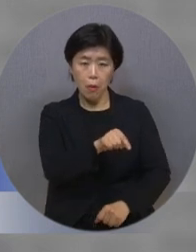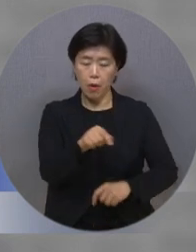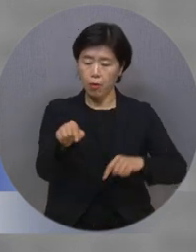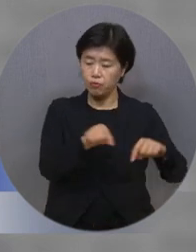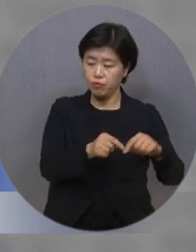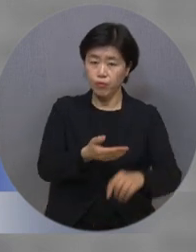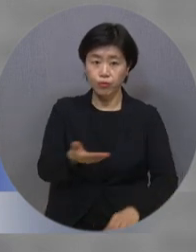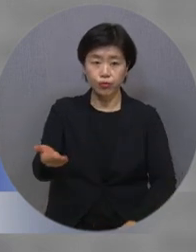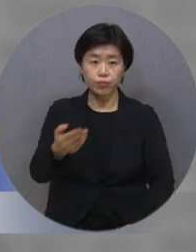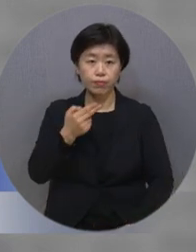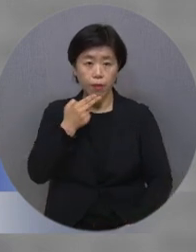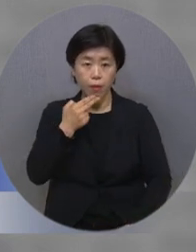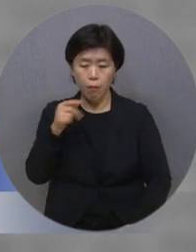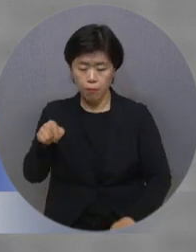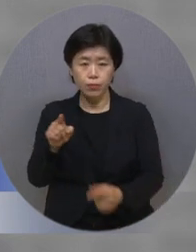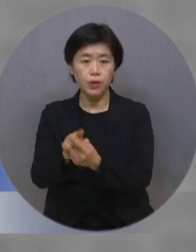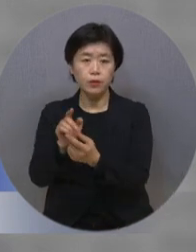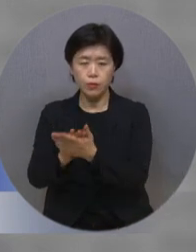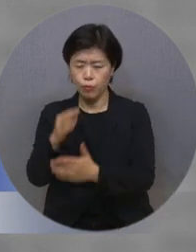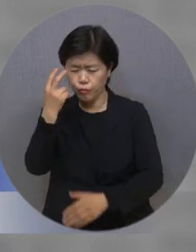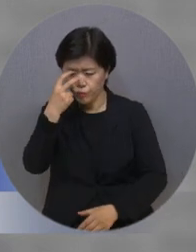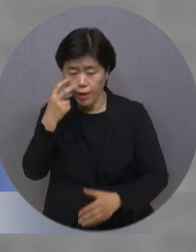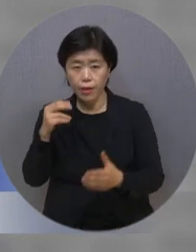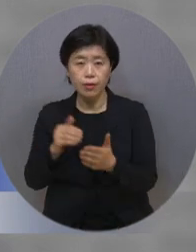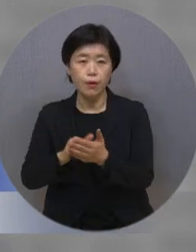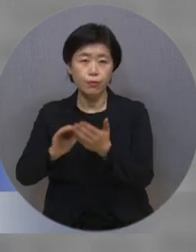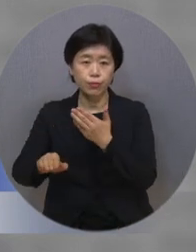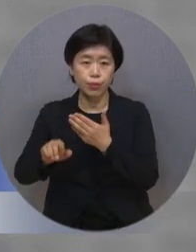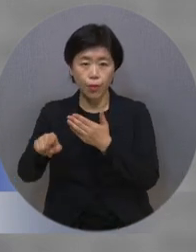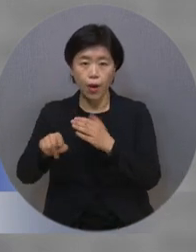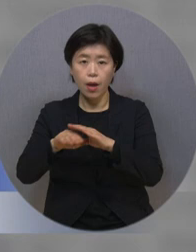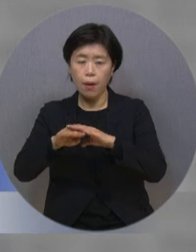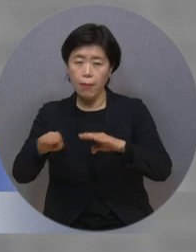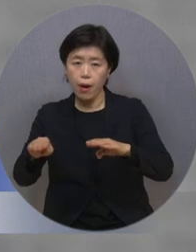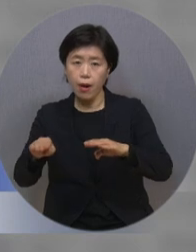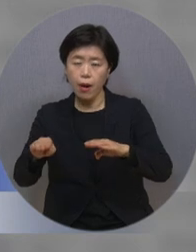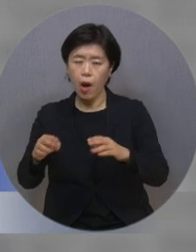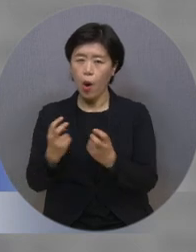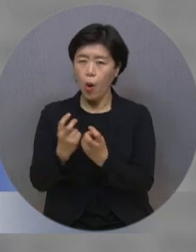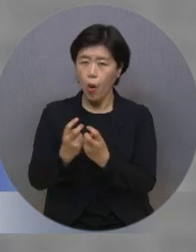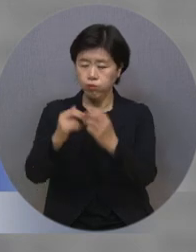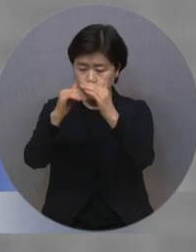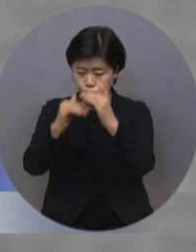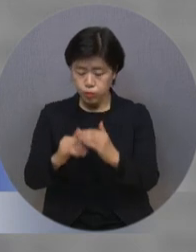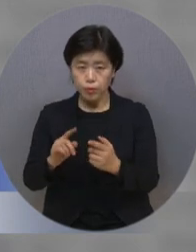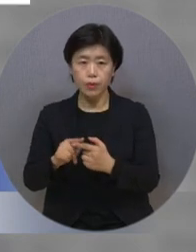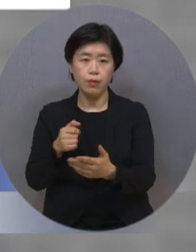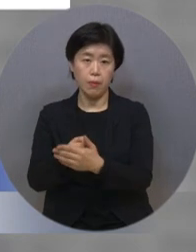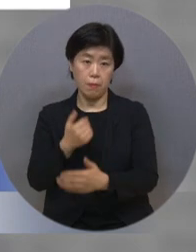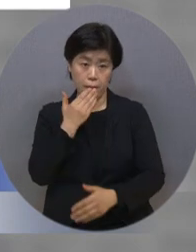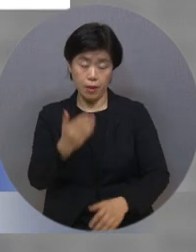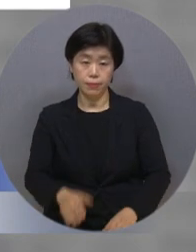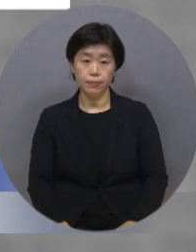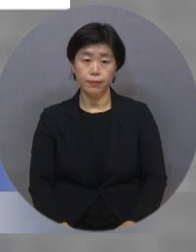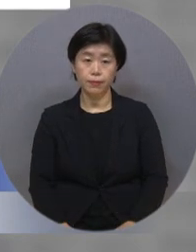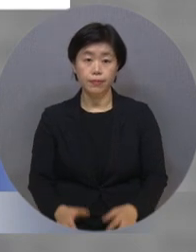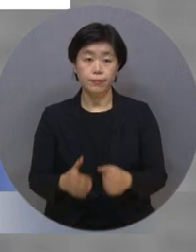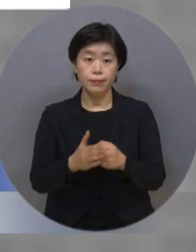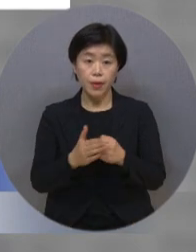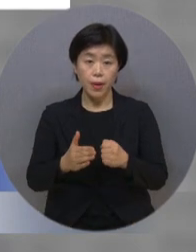않고 직접 수사를 한 뒤 사건의 송치여부를 최종 결정하게 되는 구조입니다 이런